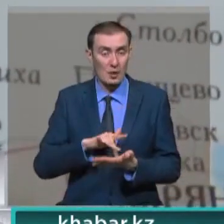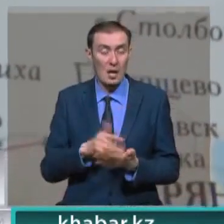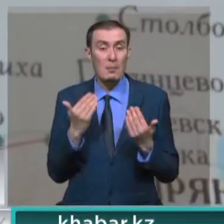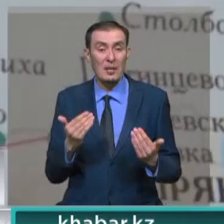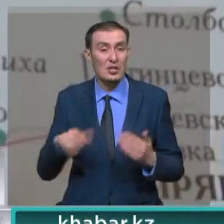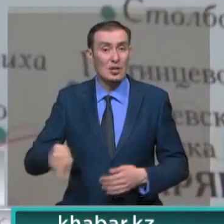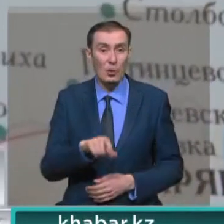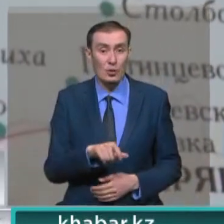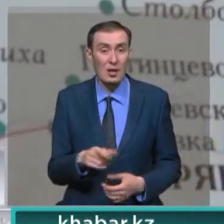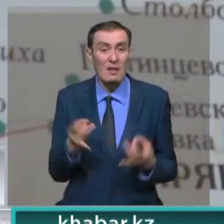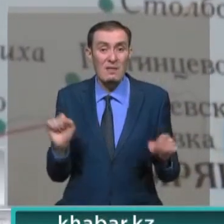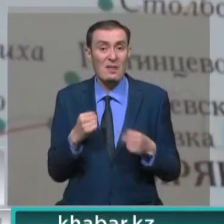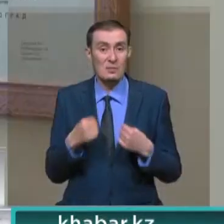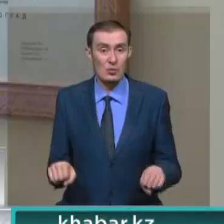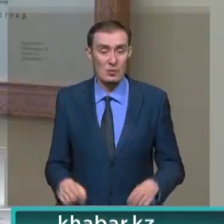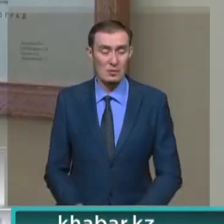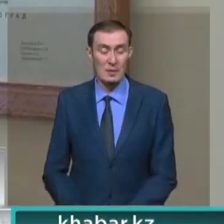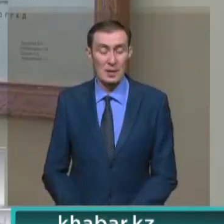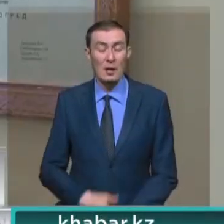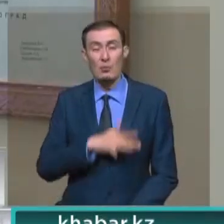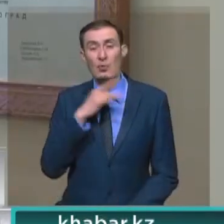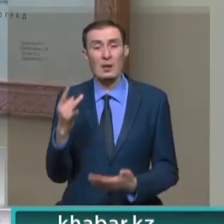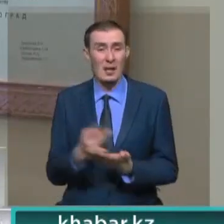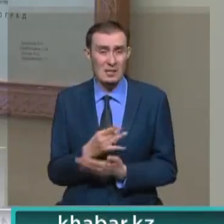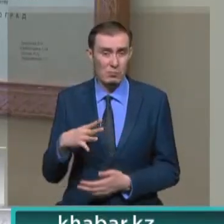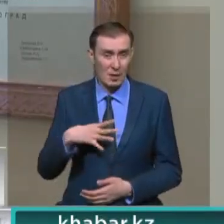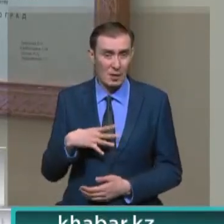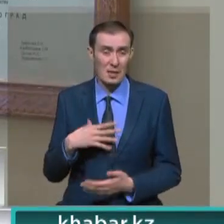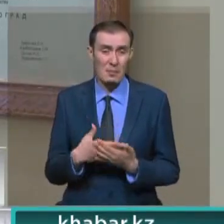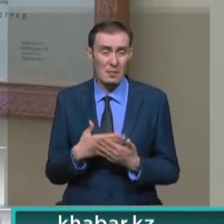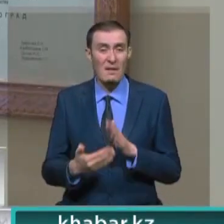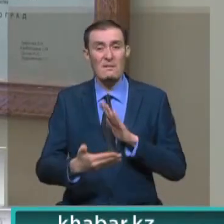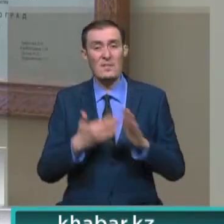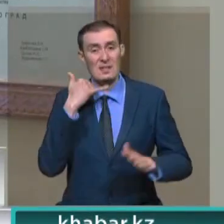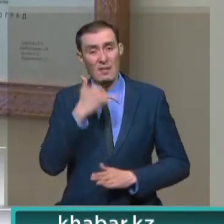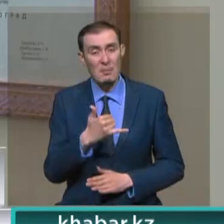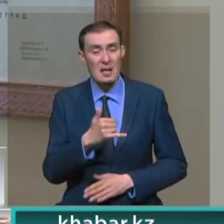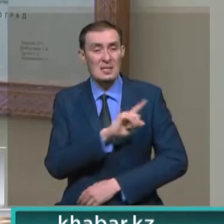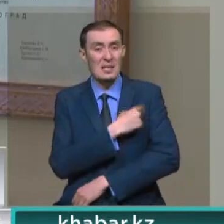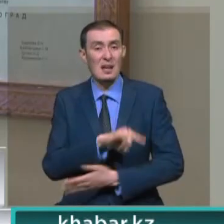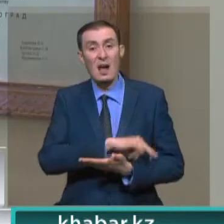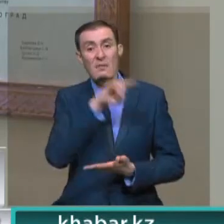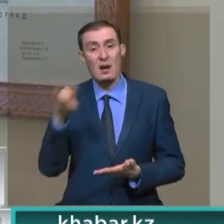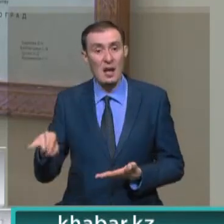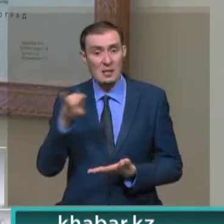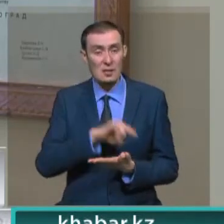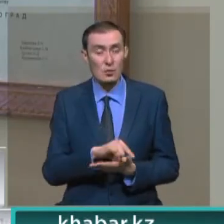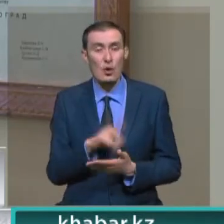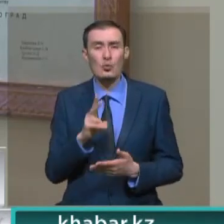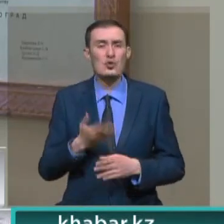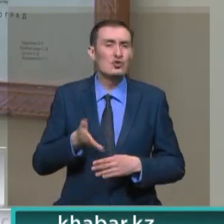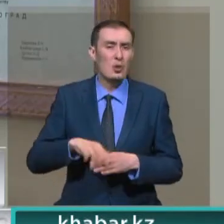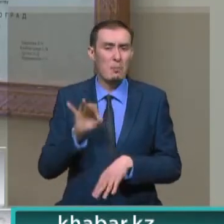нынешней автодороге просто невозможна. Неоднократно, получается, мы вызываем санавиацию, которая прилетает, остро нуждающихся, вот